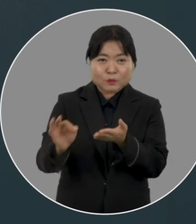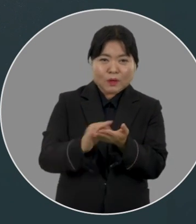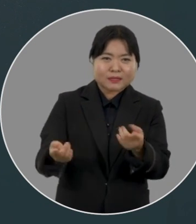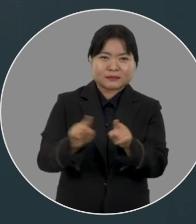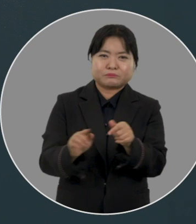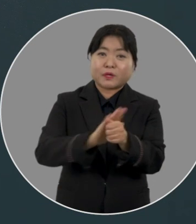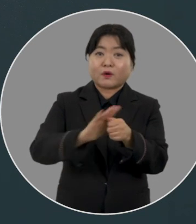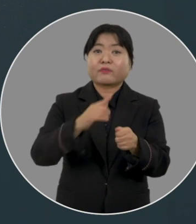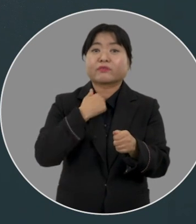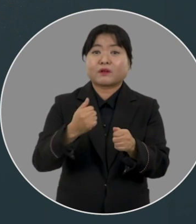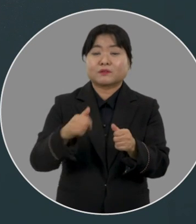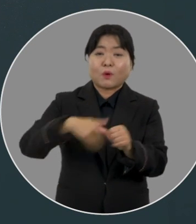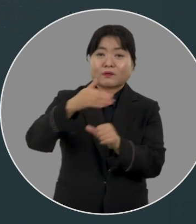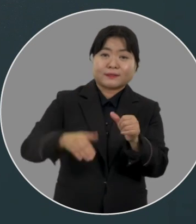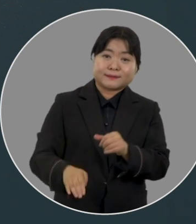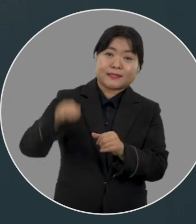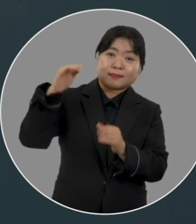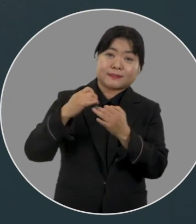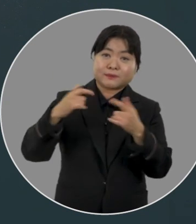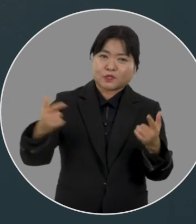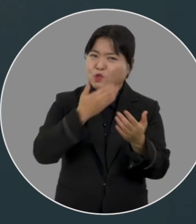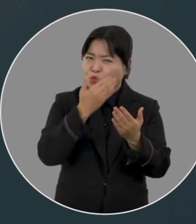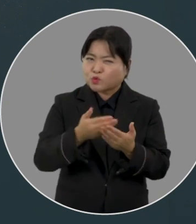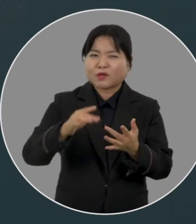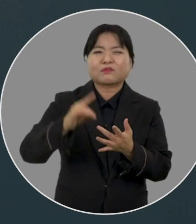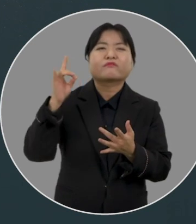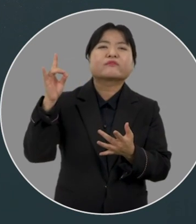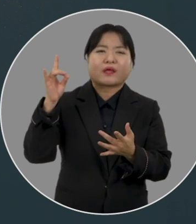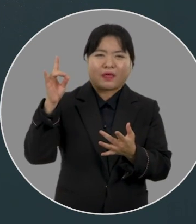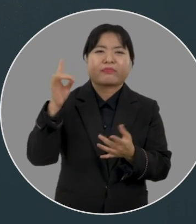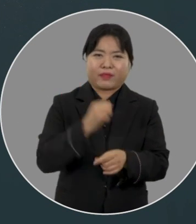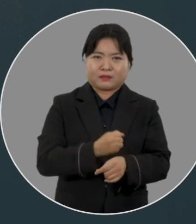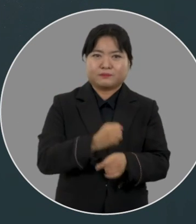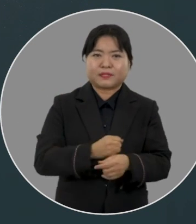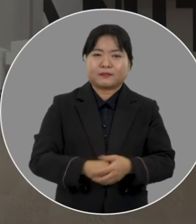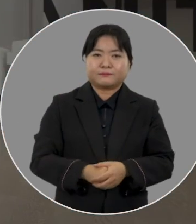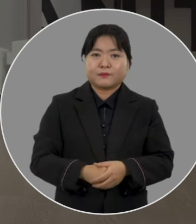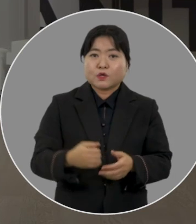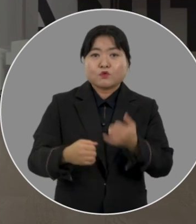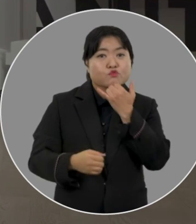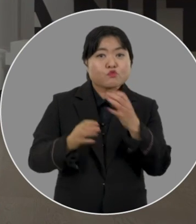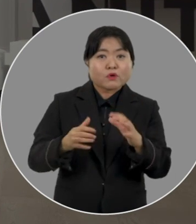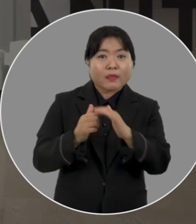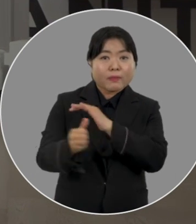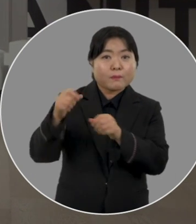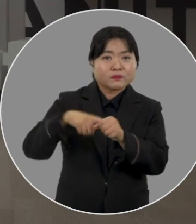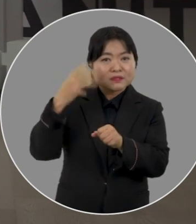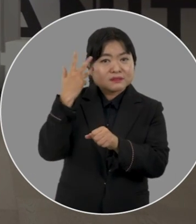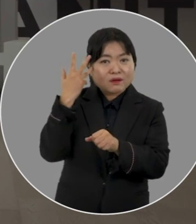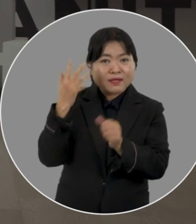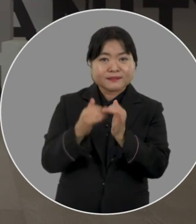그 환경에서 큰 사람들이 바로 이런 소중한 선택을 했더라라고 하는 거죠. 독일의 대표적인 그